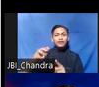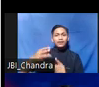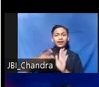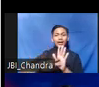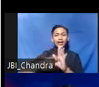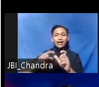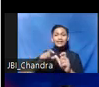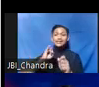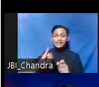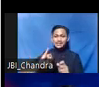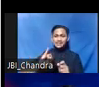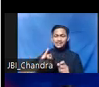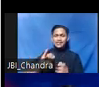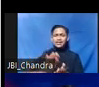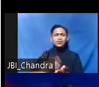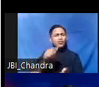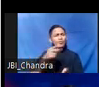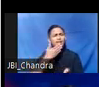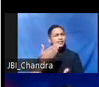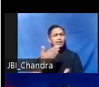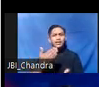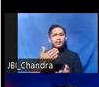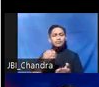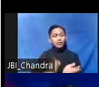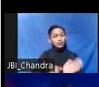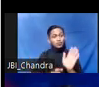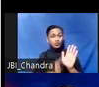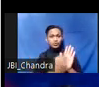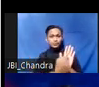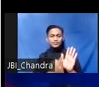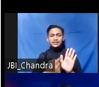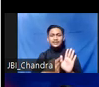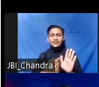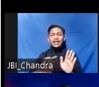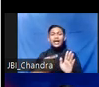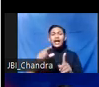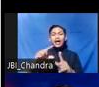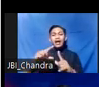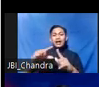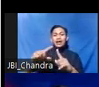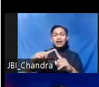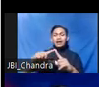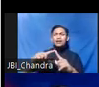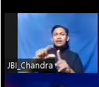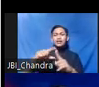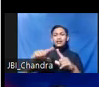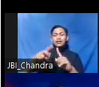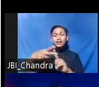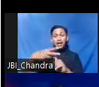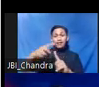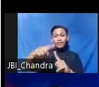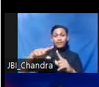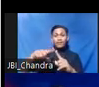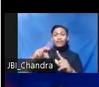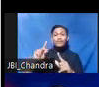jadi reference itu biasanya Nanti munculnya di daftar pustaka ya jadi nanti kalau setiap kita sih yang dikutip nanti wajib kita